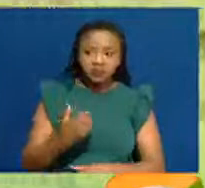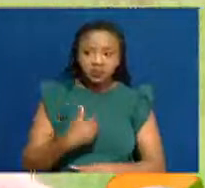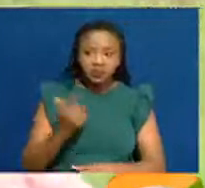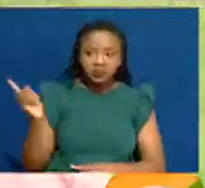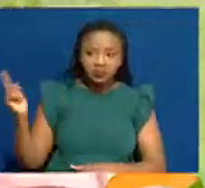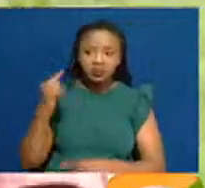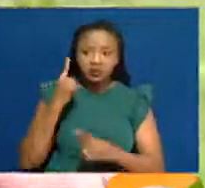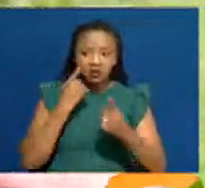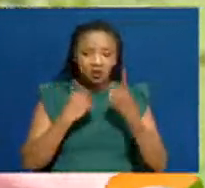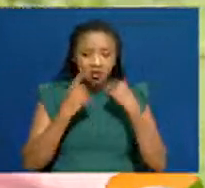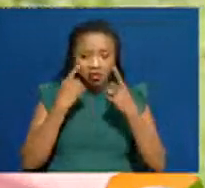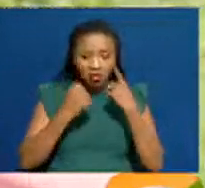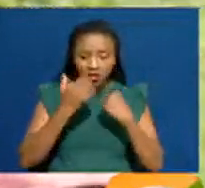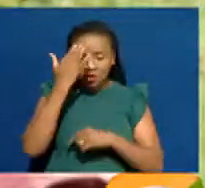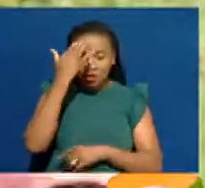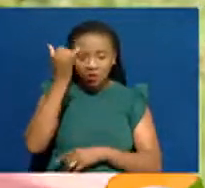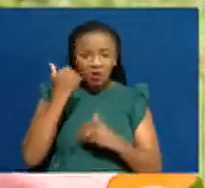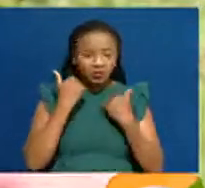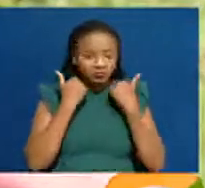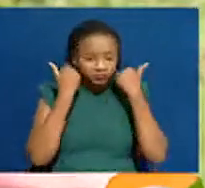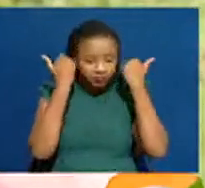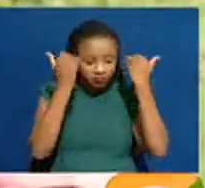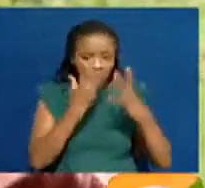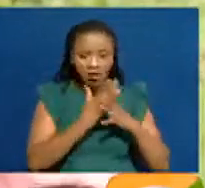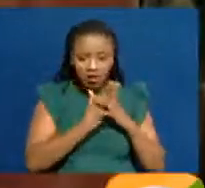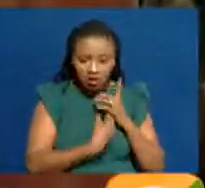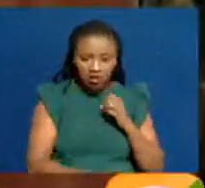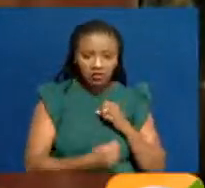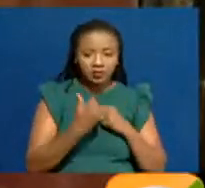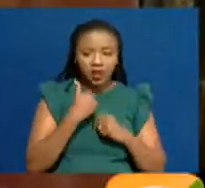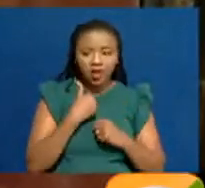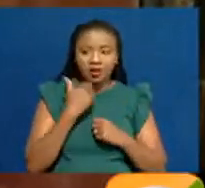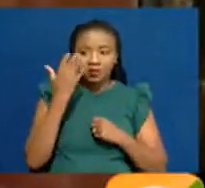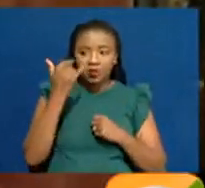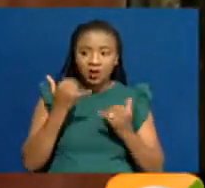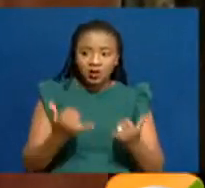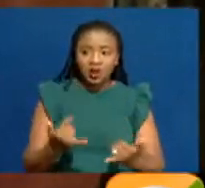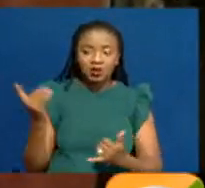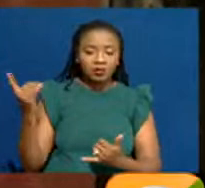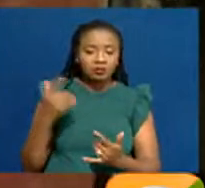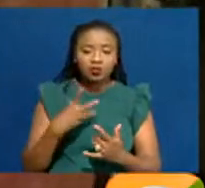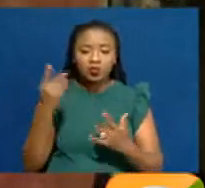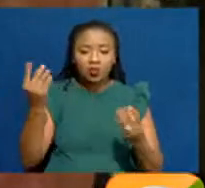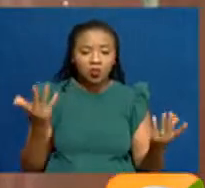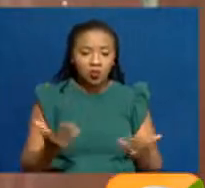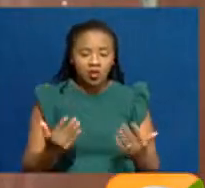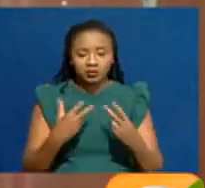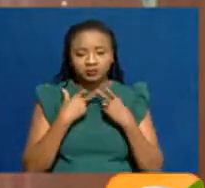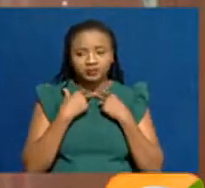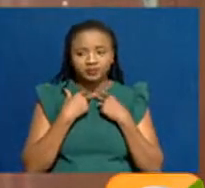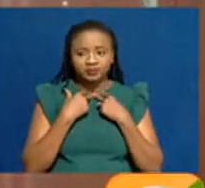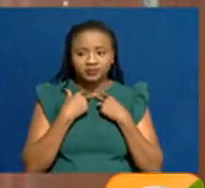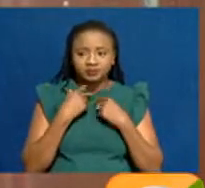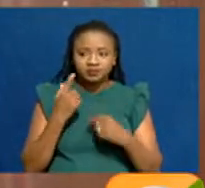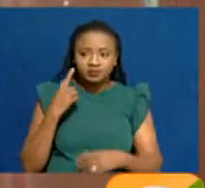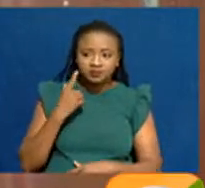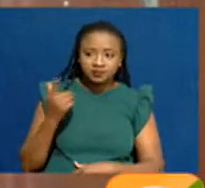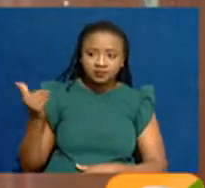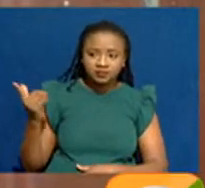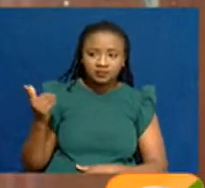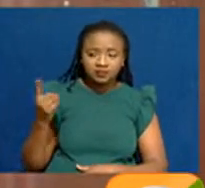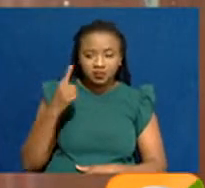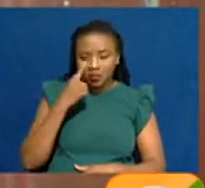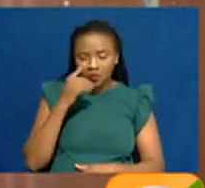Kilio chake kikichochewa na mafadhaiko moyoni, sasa ambapo amejipata hana pa kwenda. Tunampata sasa